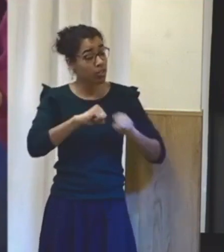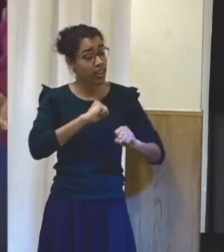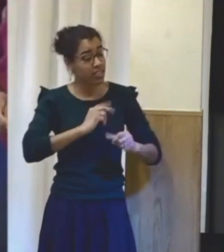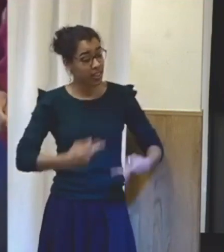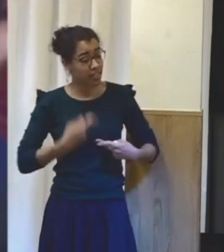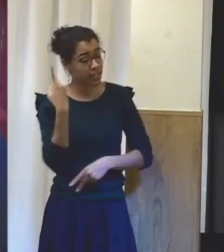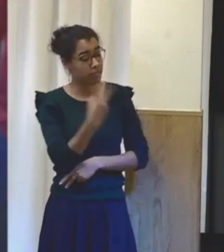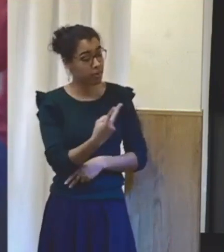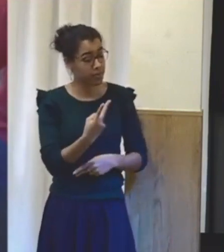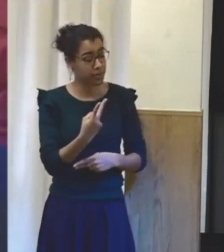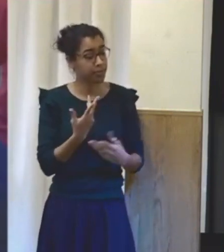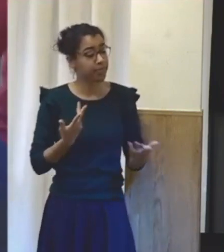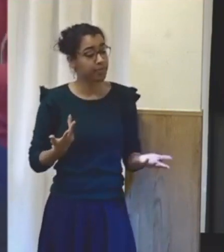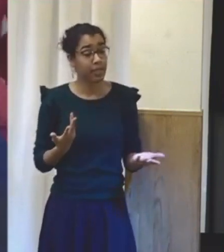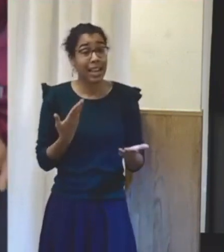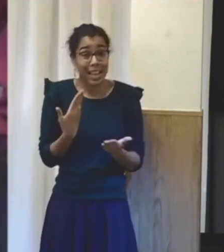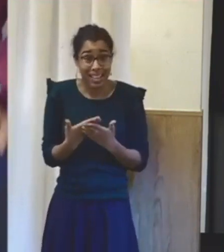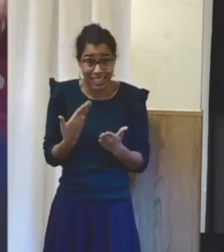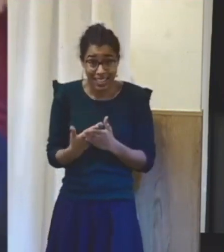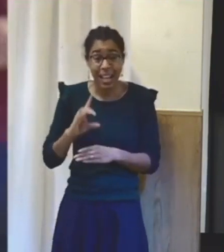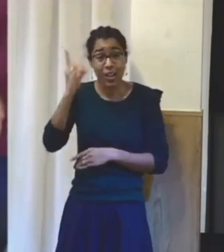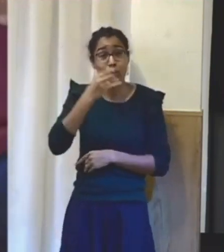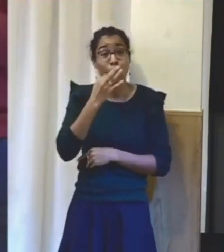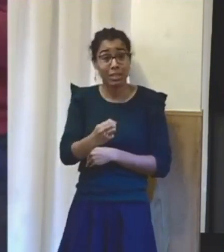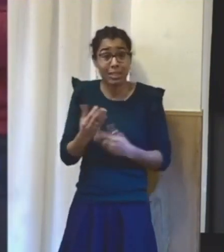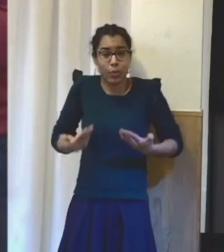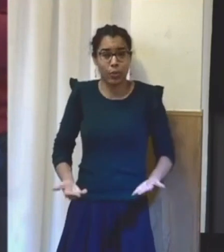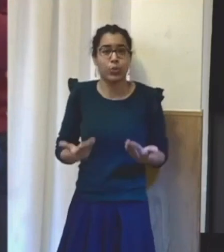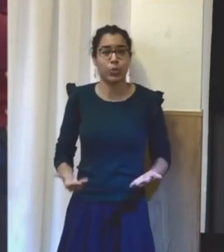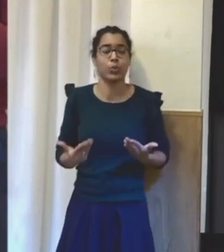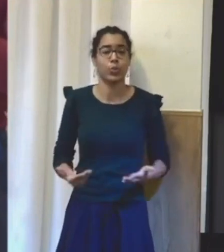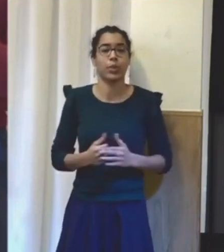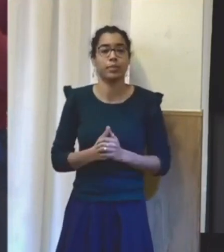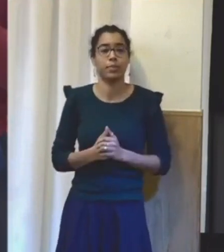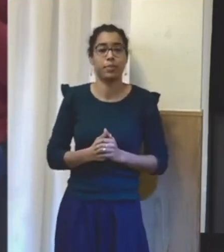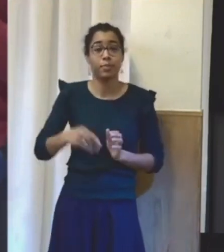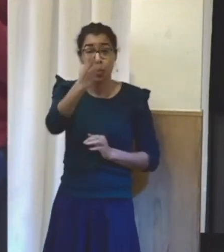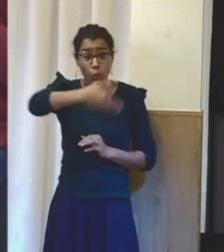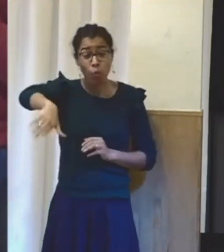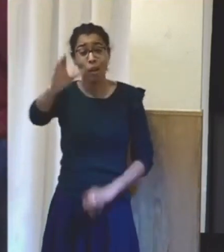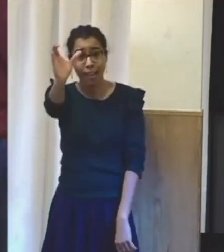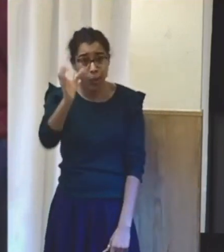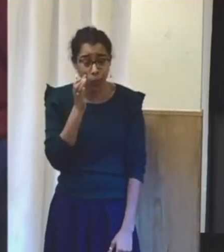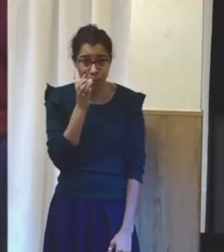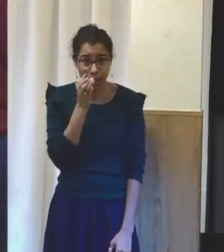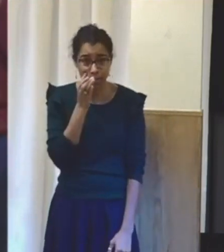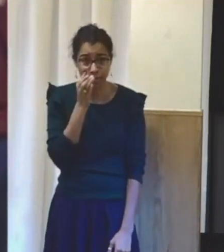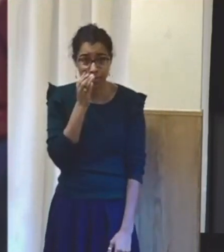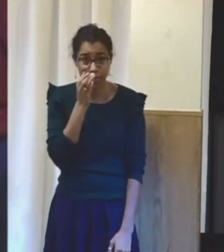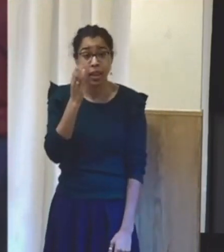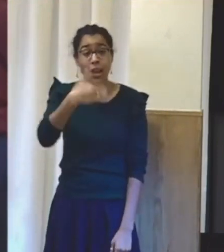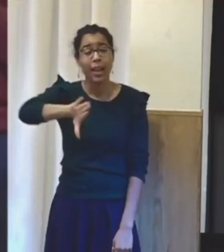vie. Et c'est ce que Dieu nous dit aujourd'hui. Écoutez et